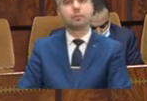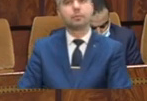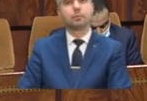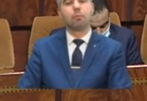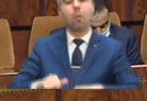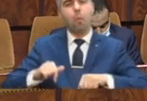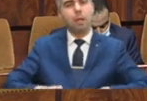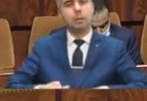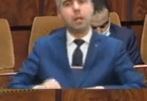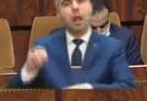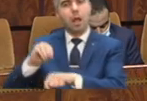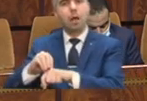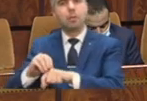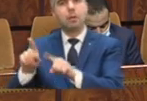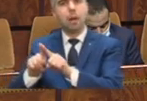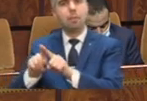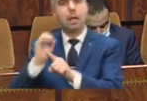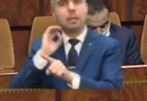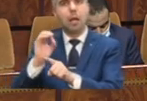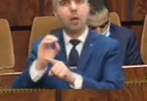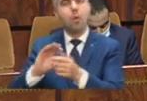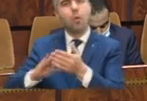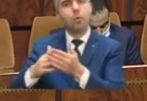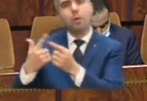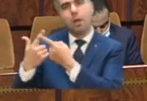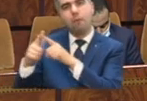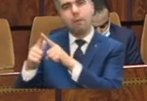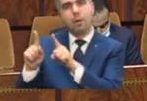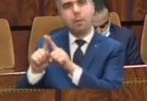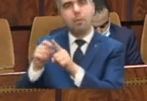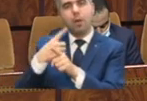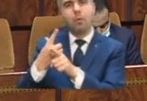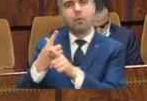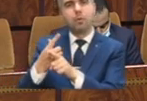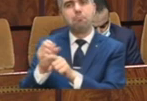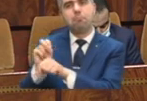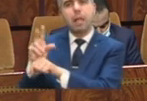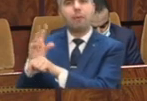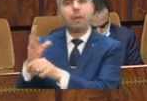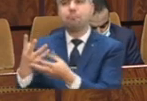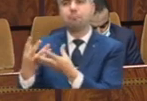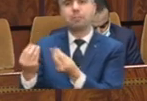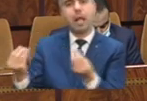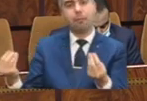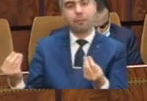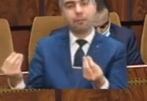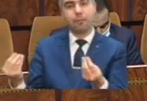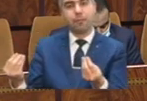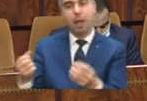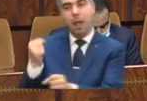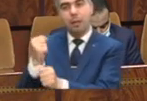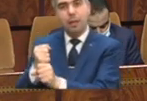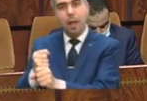أيضا كيتكلم بكل حرقة على واحد المجموعة ديال الأطور اللي كنضيعوها، كنضيعوها لأننا لا